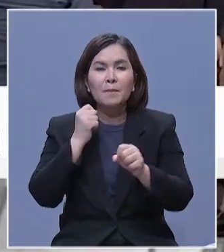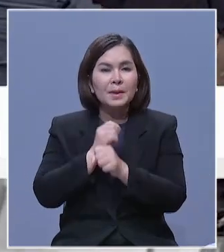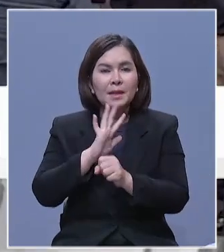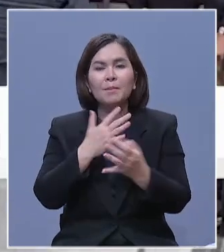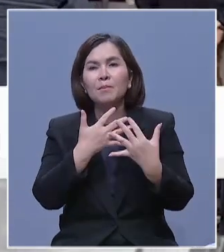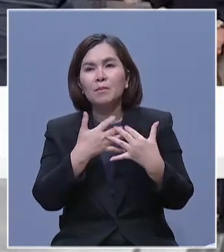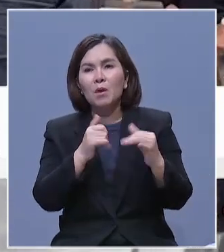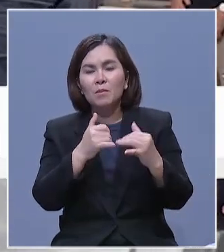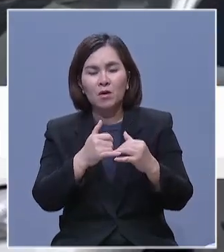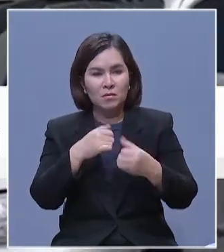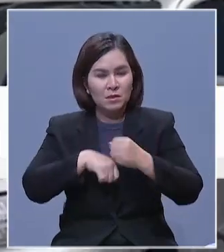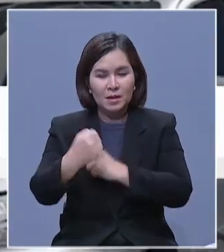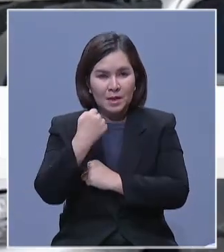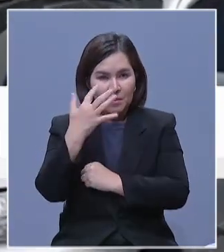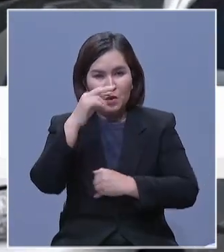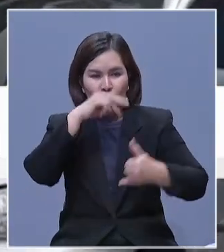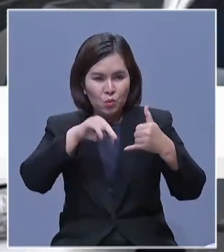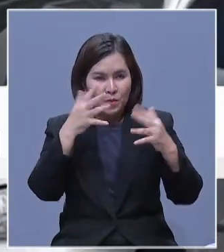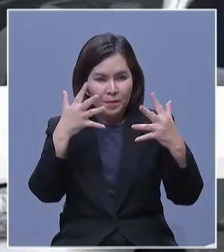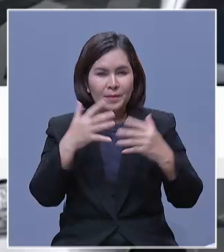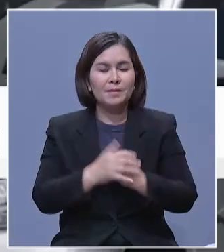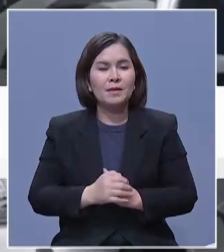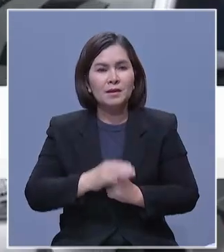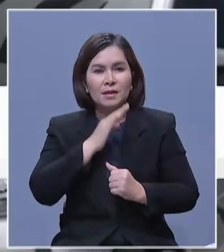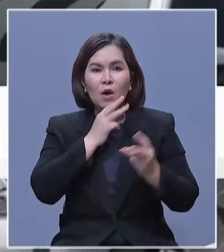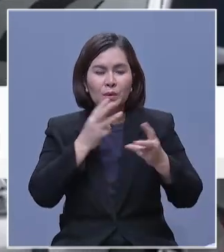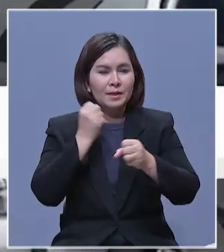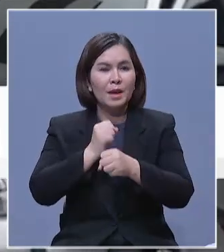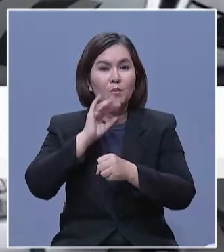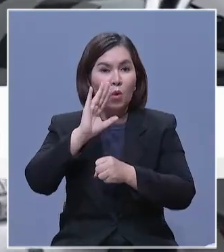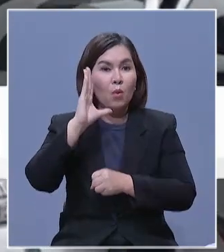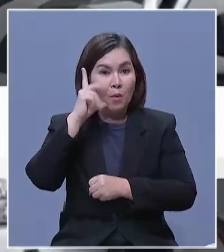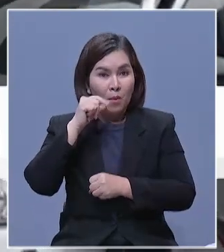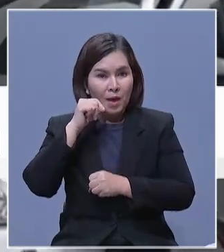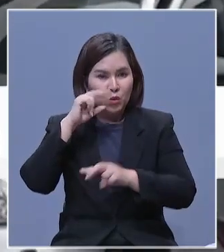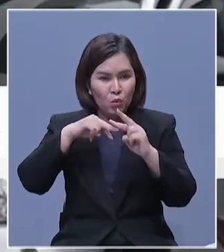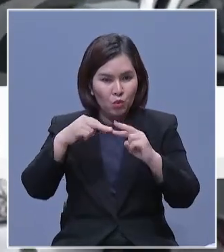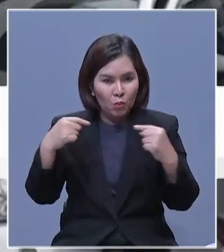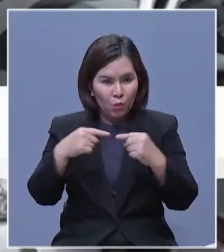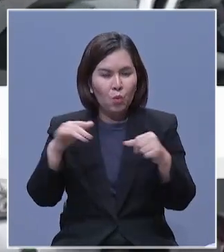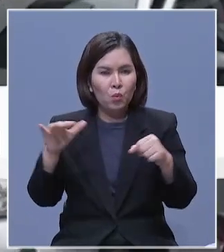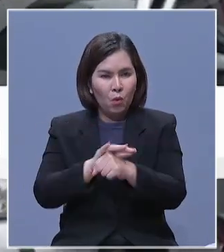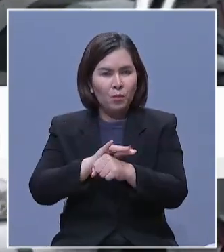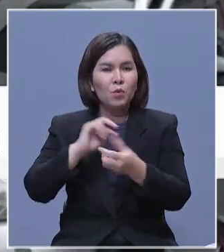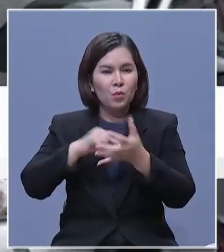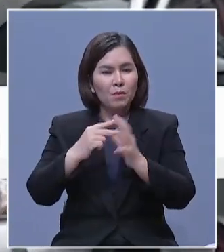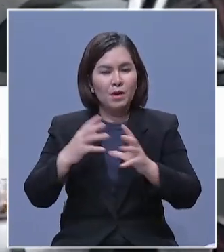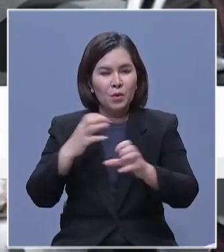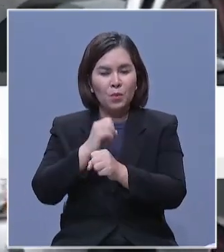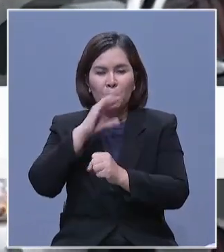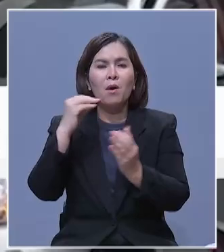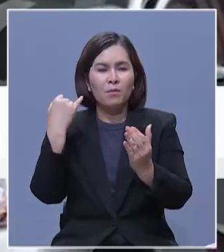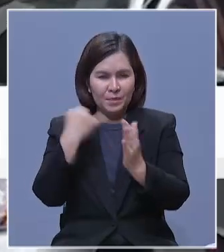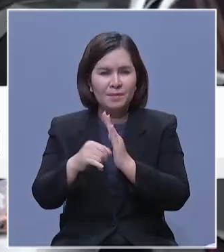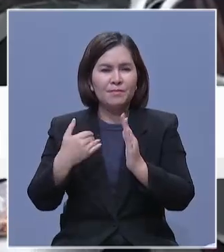ละเว้นปฏิบัติหรือไม่ดูแลหากการกระทำนั้นครบองค์ประกอบก็จะถือเป็นความผิดโดยเบื้องต้นมีการ